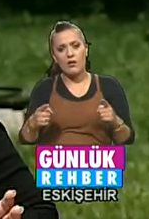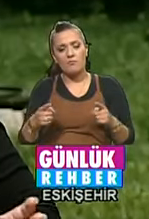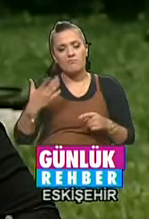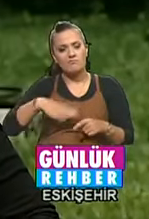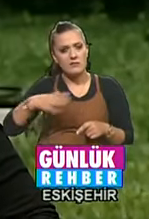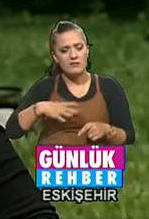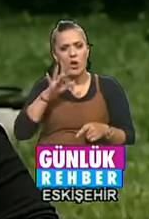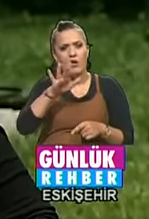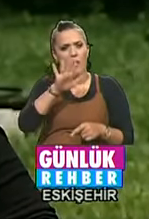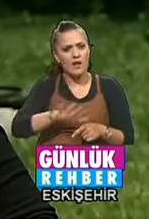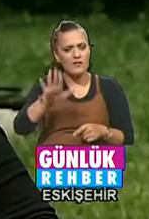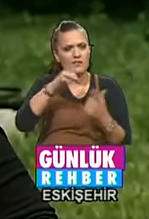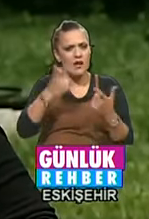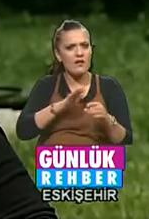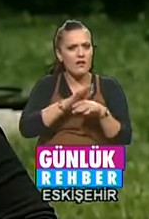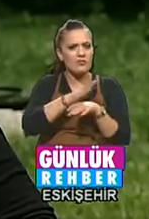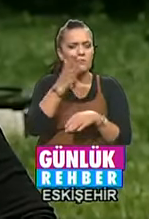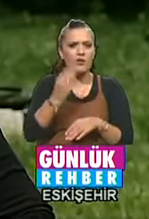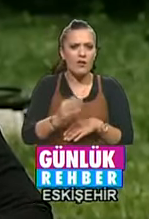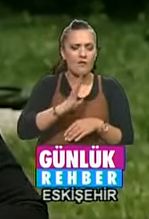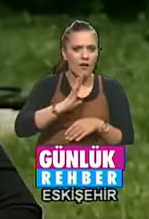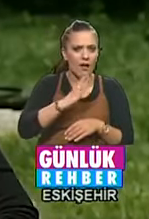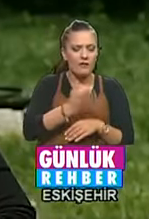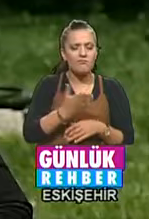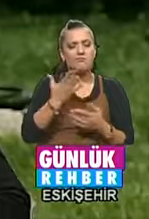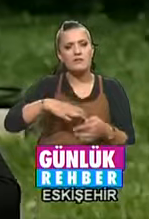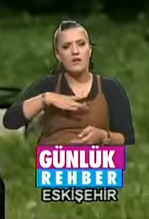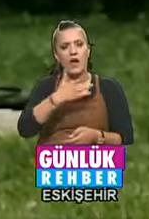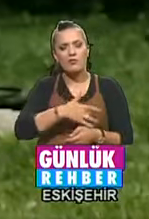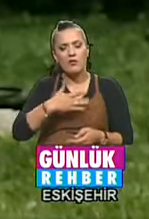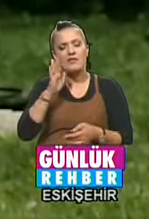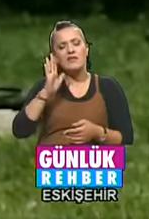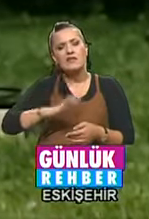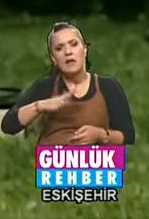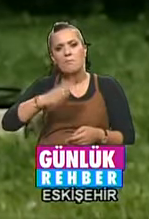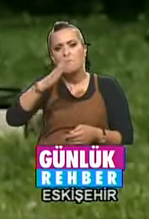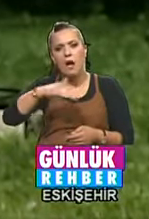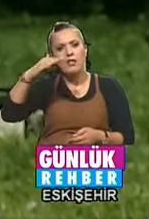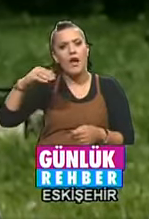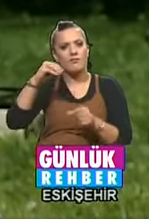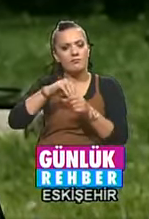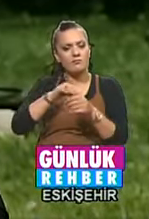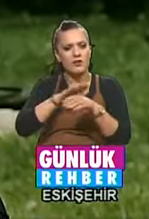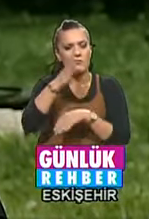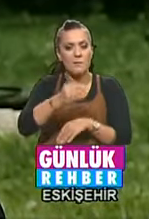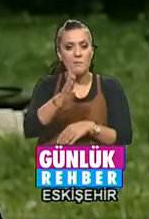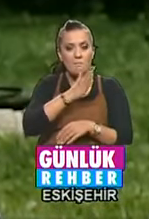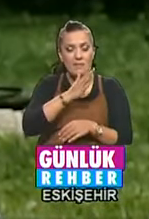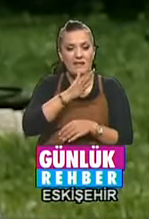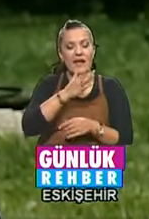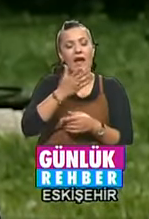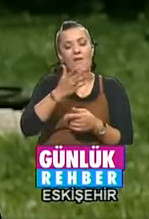ister Orta Asya'da yaşamış olanlar, ister Anadolu'da, ister Balkanlar'da yaşamış olan bilge ve